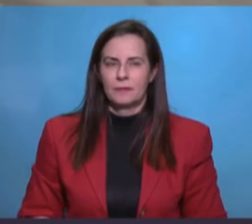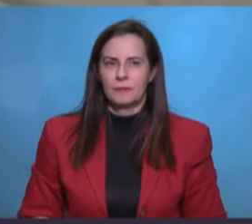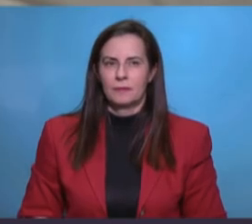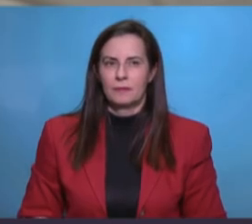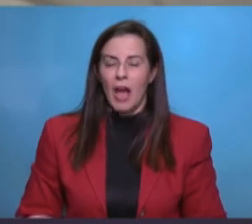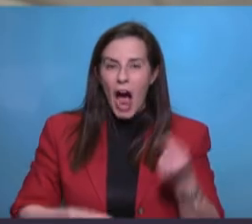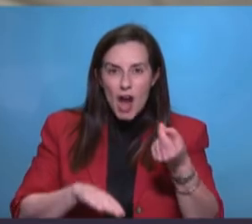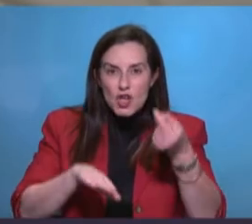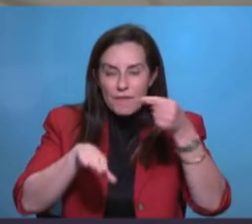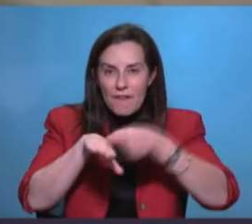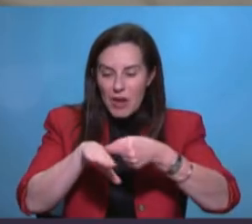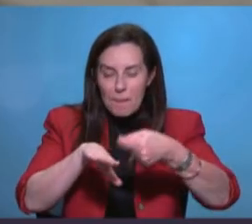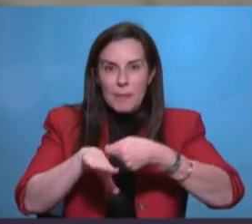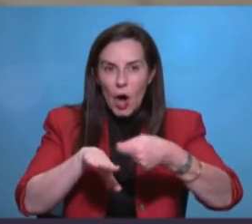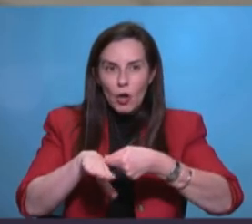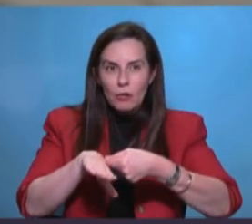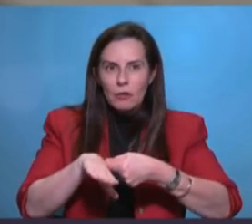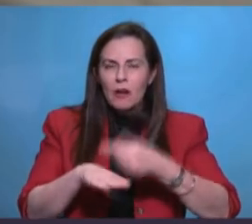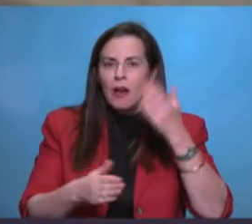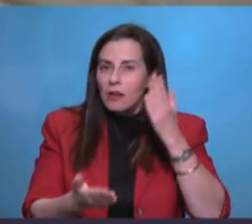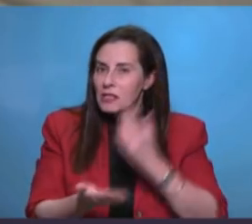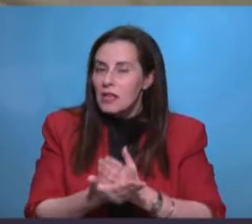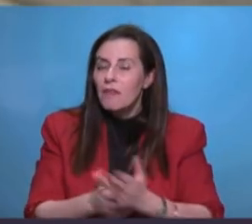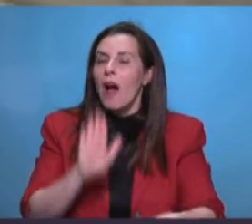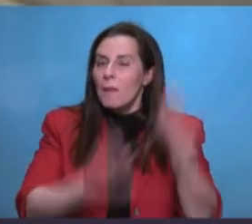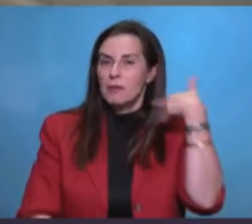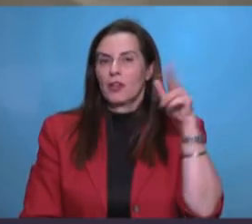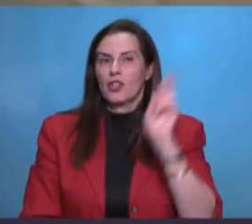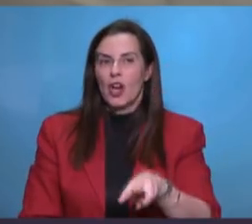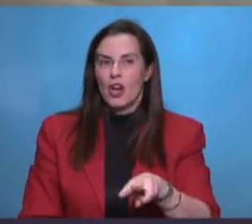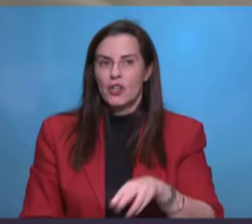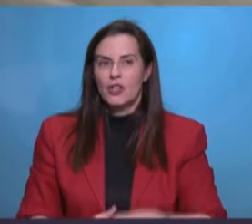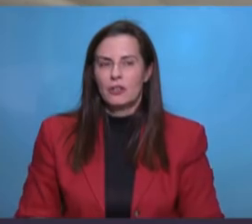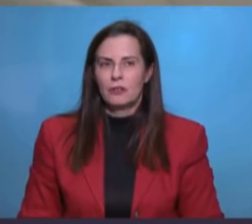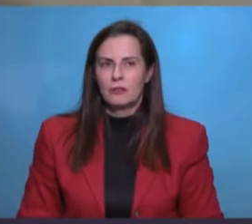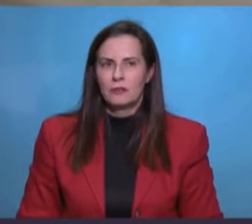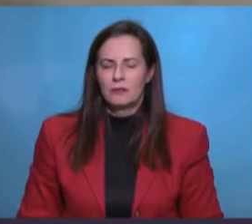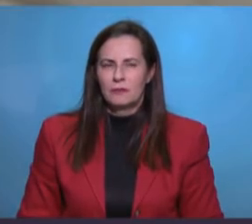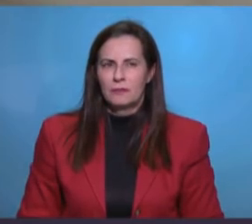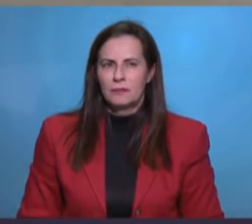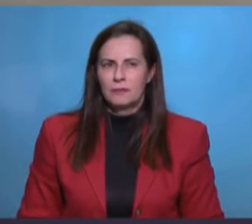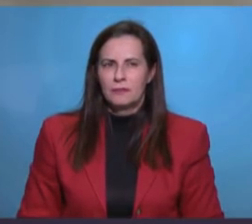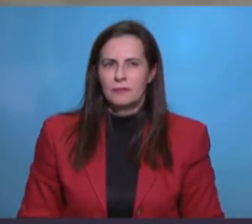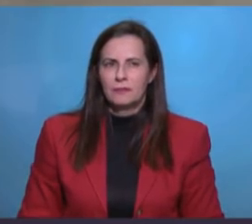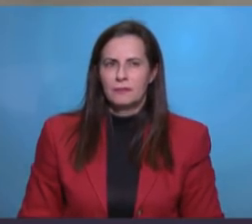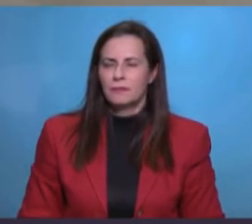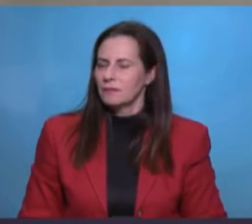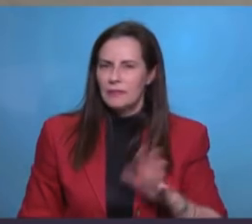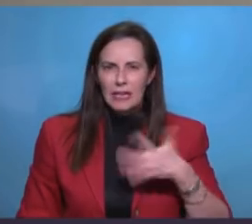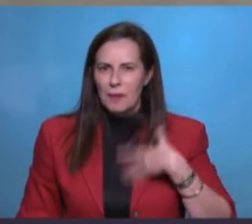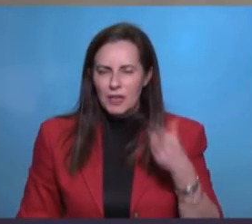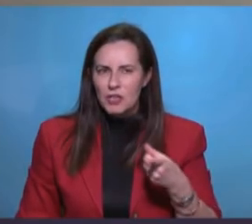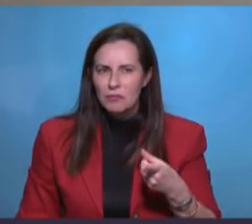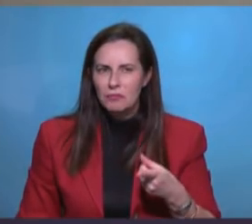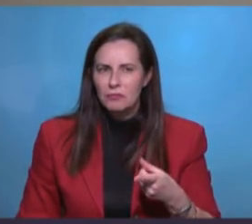שבבים שמושתלים מתחת לאור הם כבר מזמן לא מדע בדיוני. זה שחרבים, כל הכבוד, כל הכבוד. איך אתה